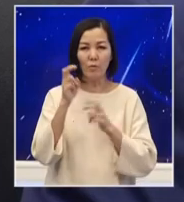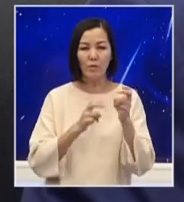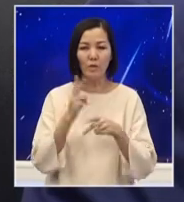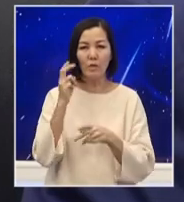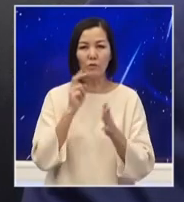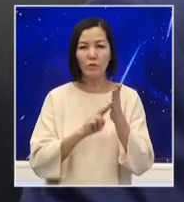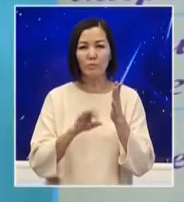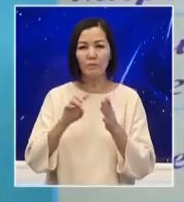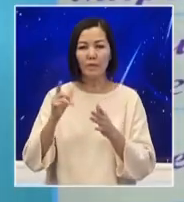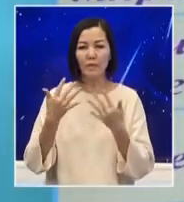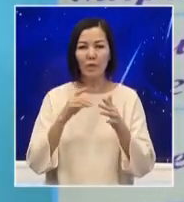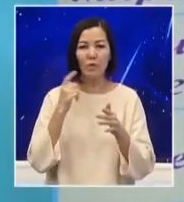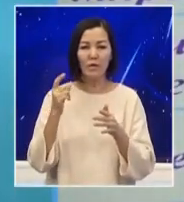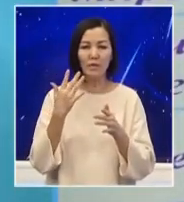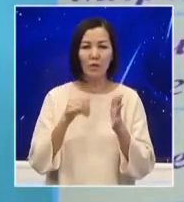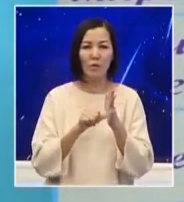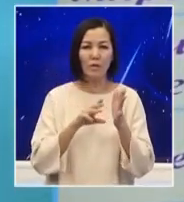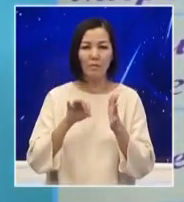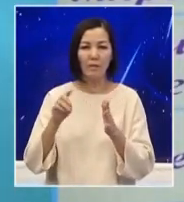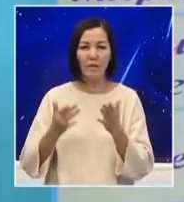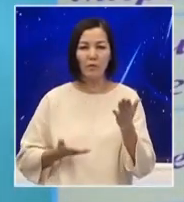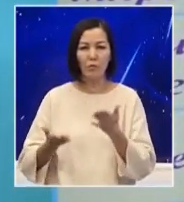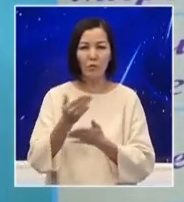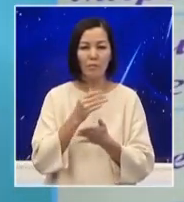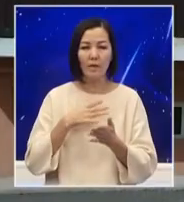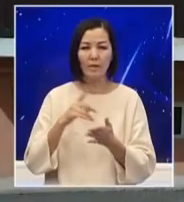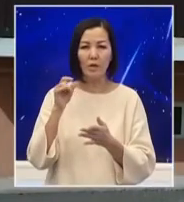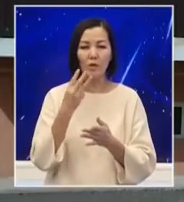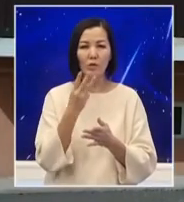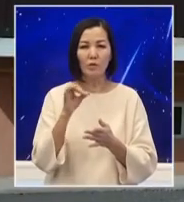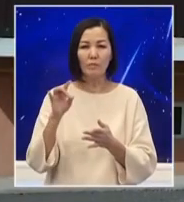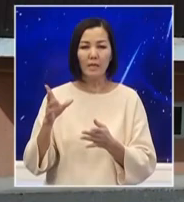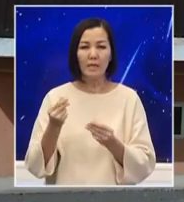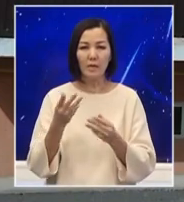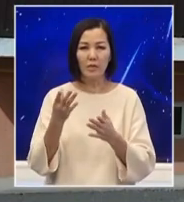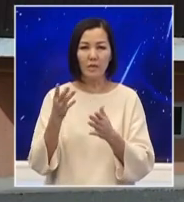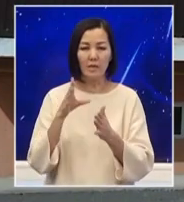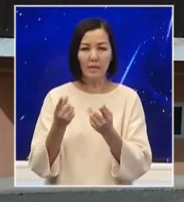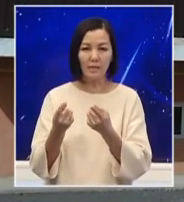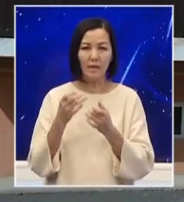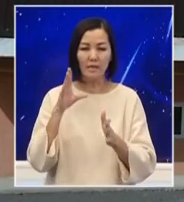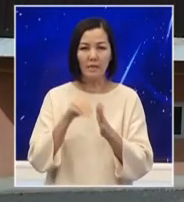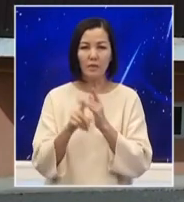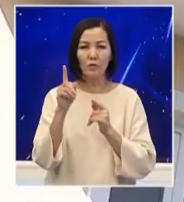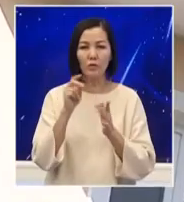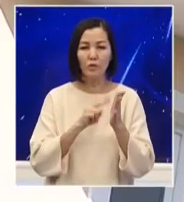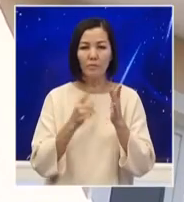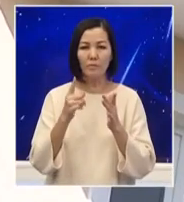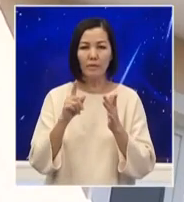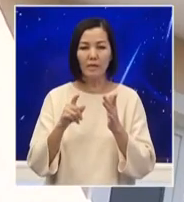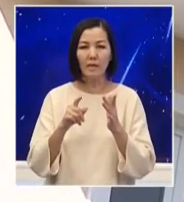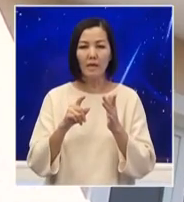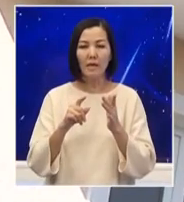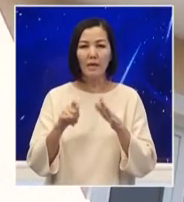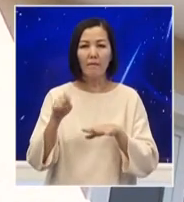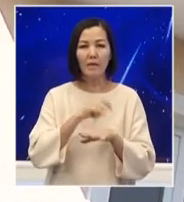270 миллиард, ауыл шаруашылығында 56 миллиард теңгенің өнімі алынды. 103 миллиард теңге инвестиция тартылған. 171-де 3000 шаршы метр тұрғын